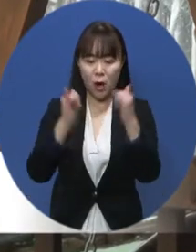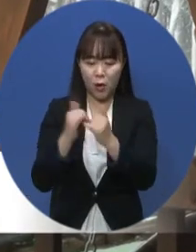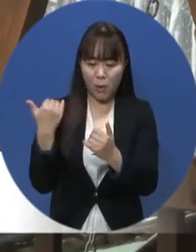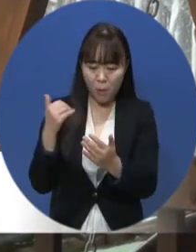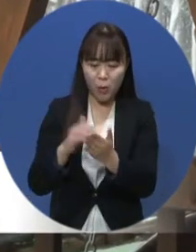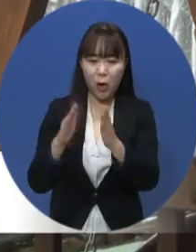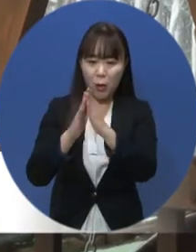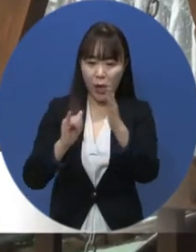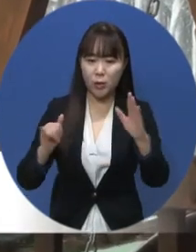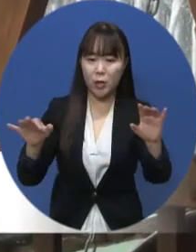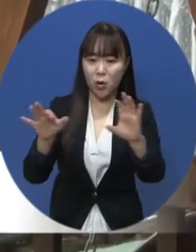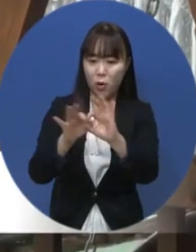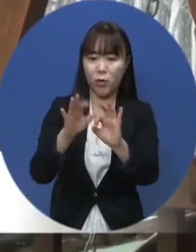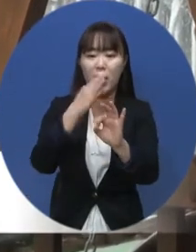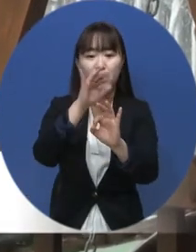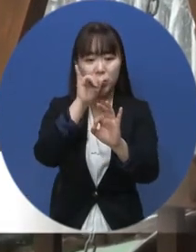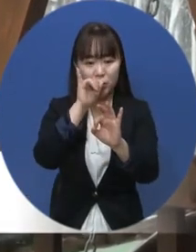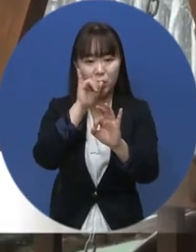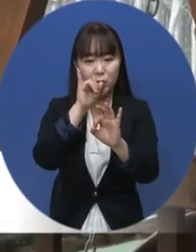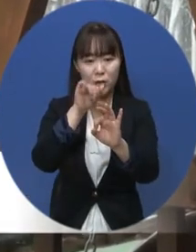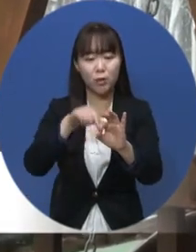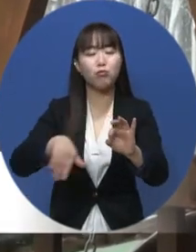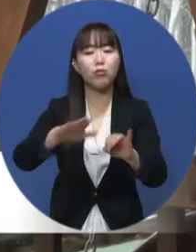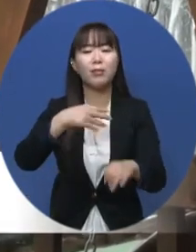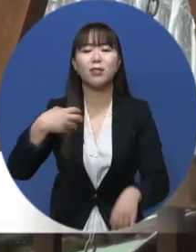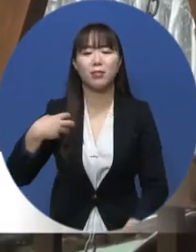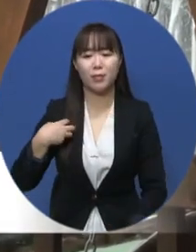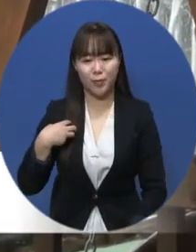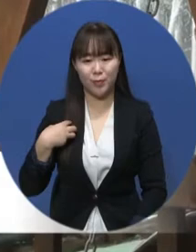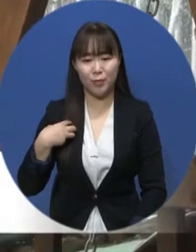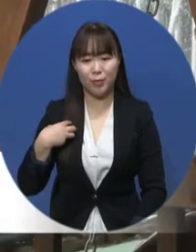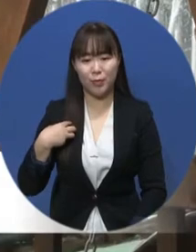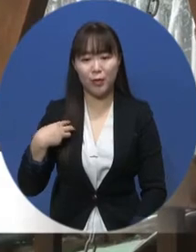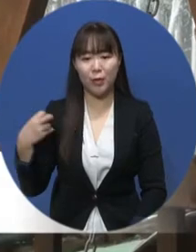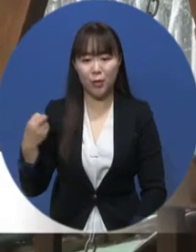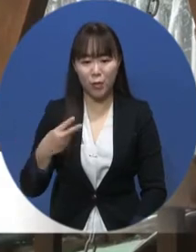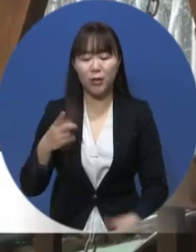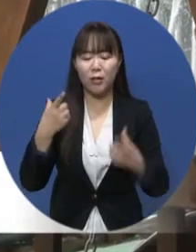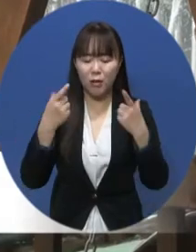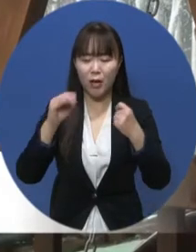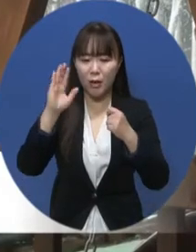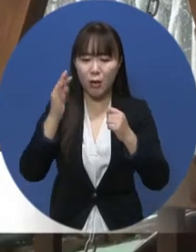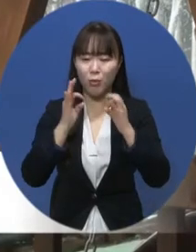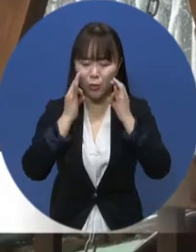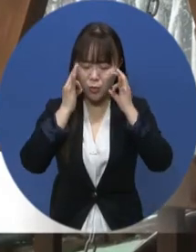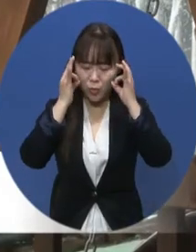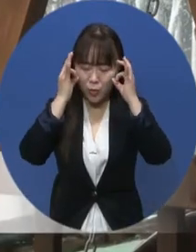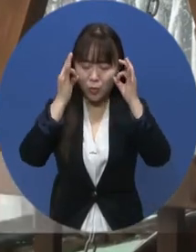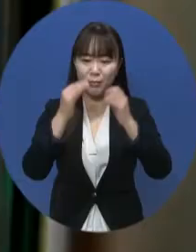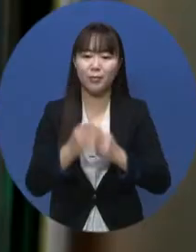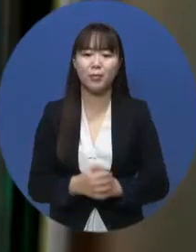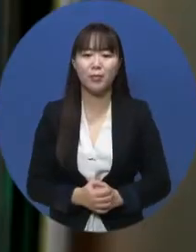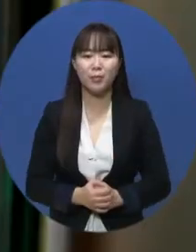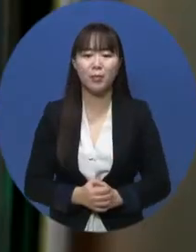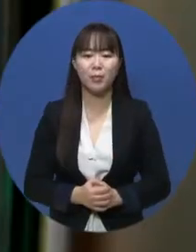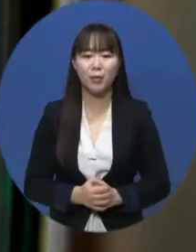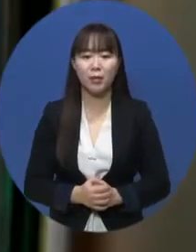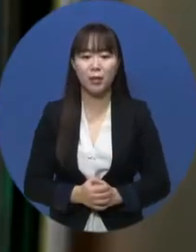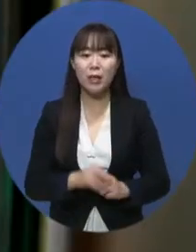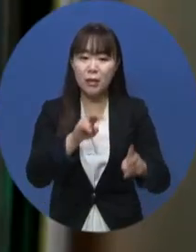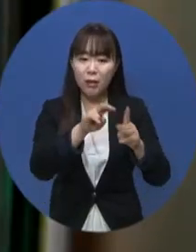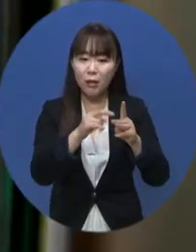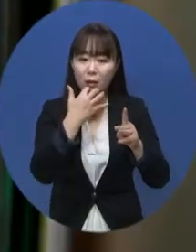가족과 연결될 수 있도록 하는 것이 우리의 의무이고 그렇게 되도록 노력할 겁니다.